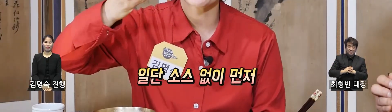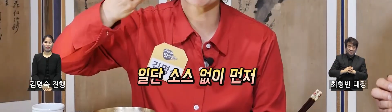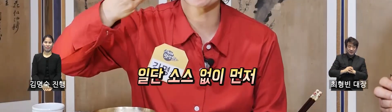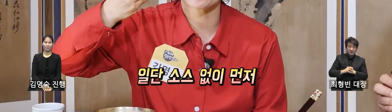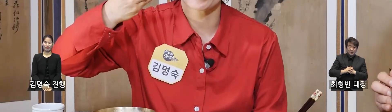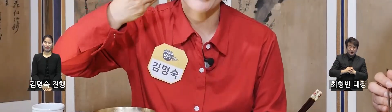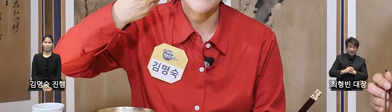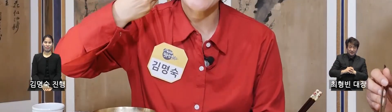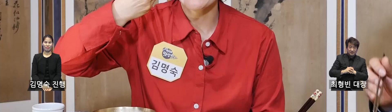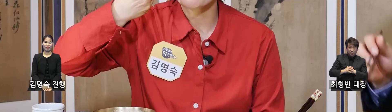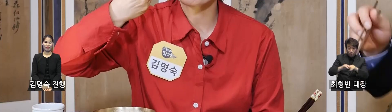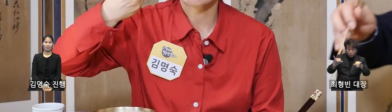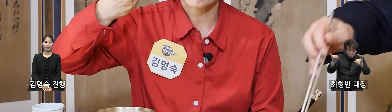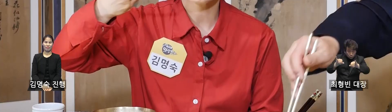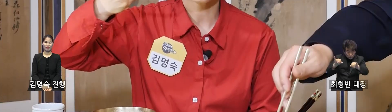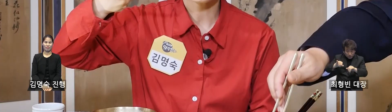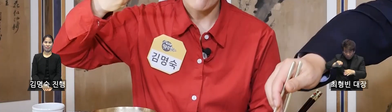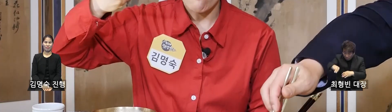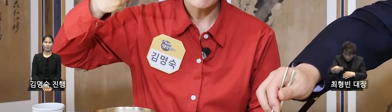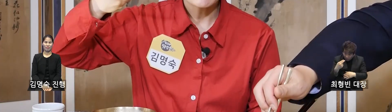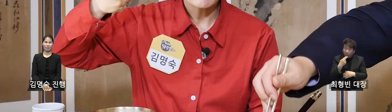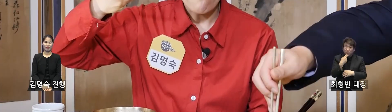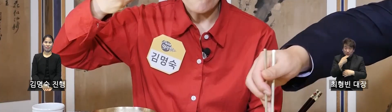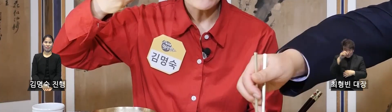수를 관 하시고요